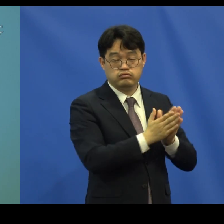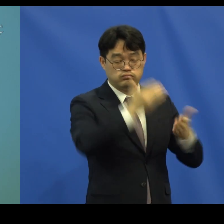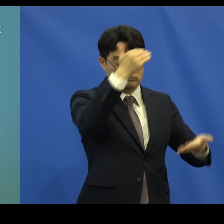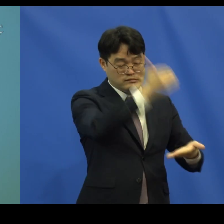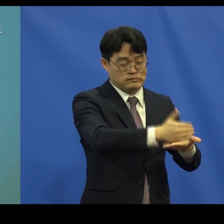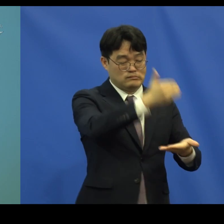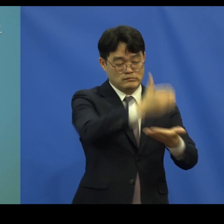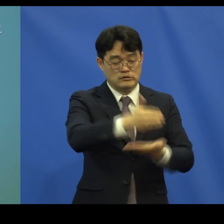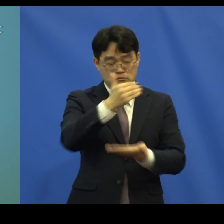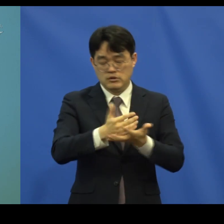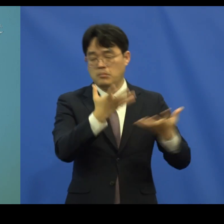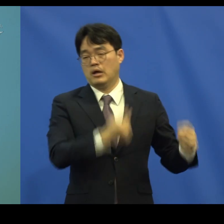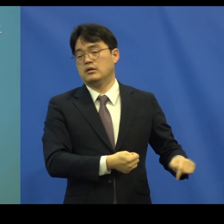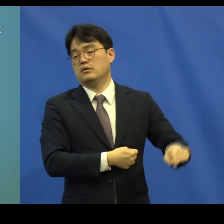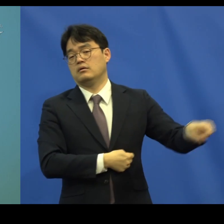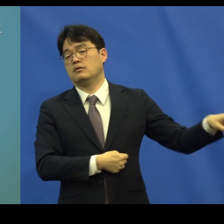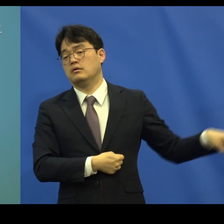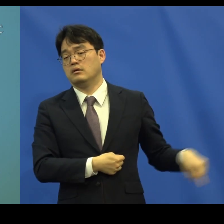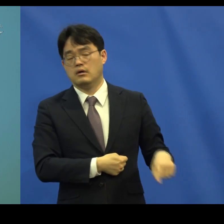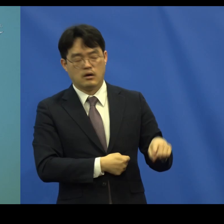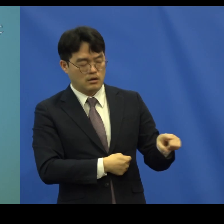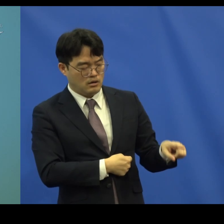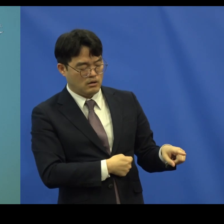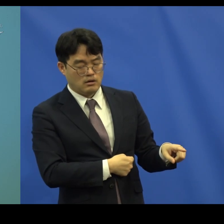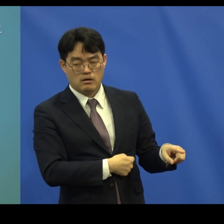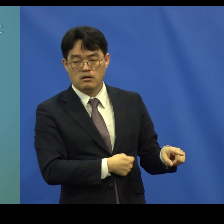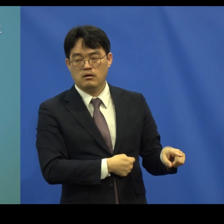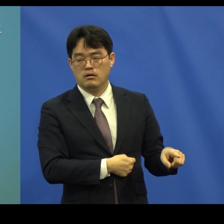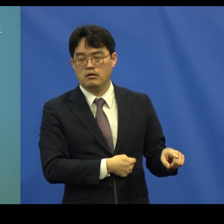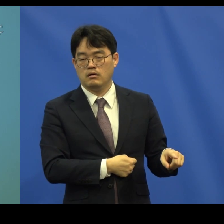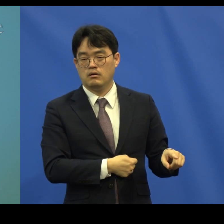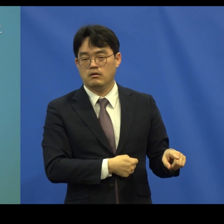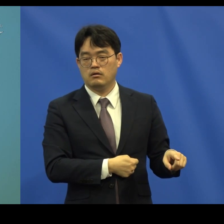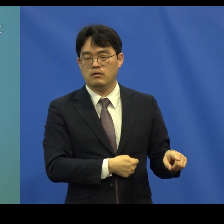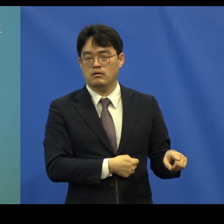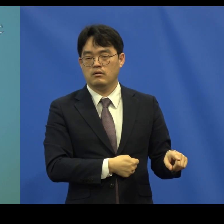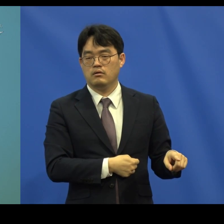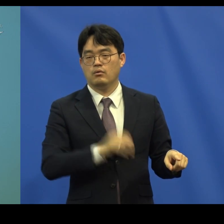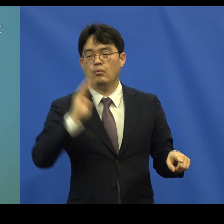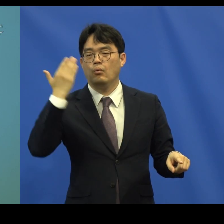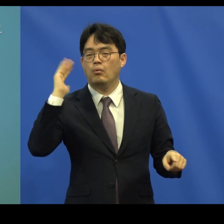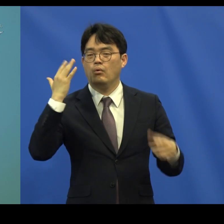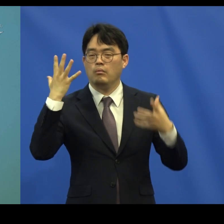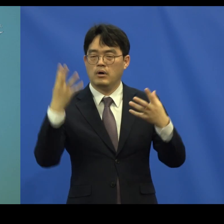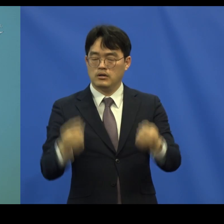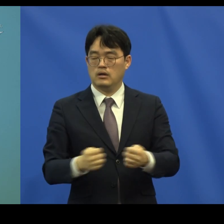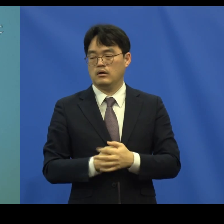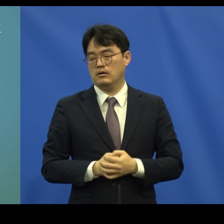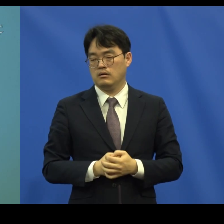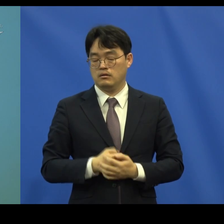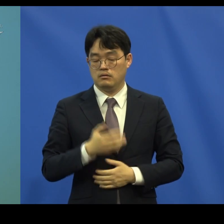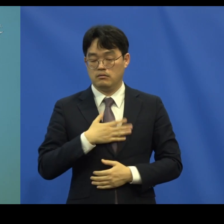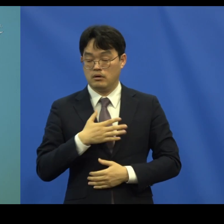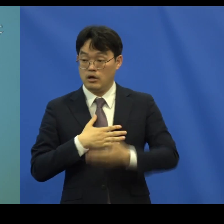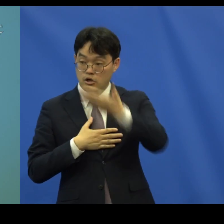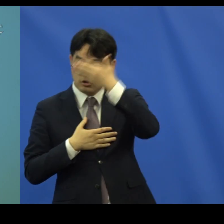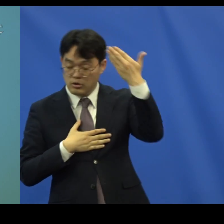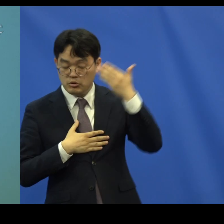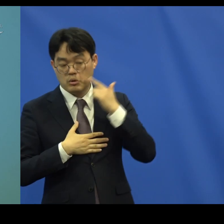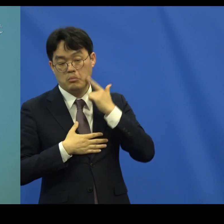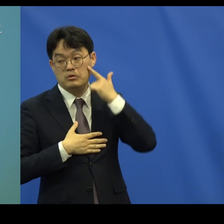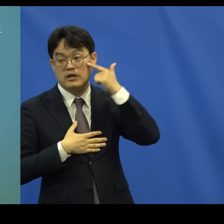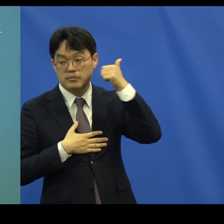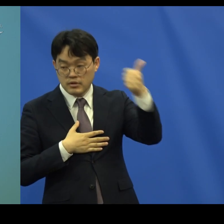교회가 죽어가는 것을 원하는 사람은 아무도 없습니다. 그러나 현실은 다르다는 거죠. 제가 이제 젊은 목사님들과 함께 멘토링하는